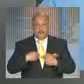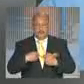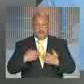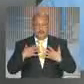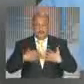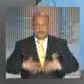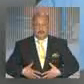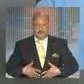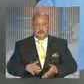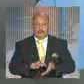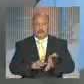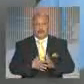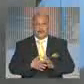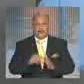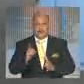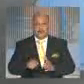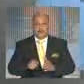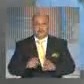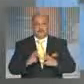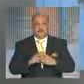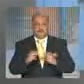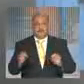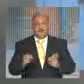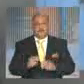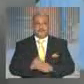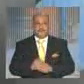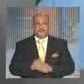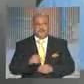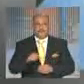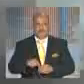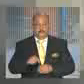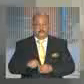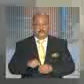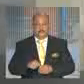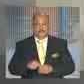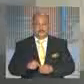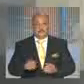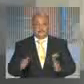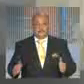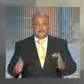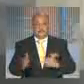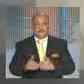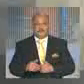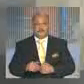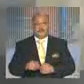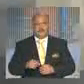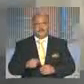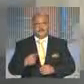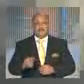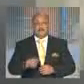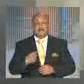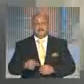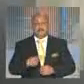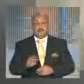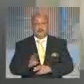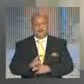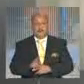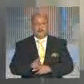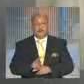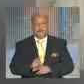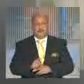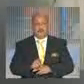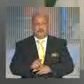خاطر البرودوي الموجود في الصالة مش هو نفسه اللي في اللونتري نتاع الباب. غسل اليدين يكون 100%، ده صعيب شوية حتى